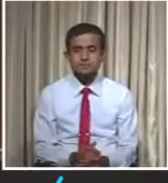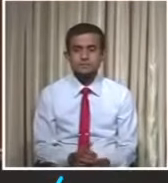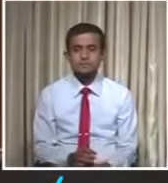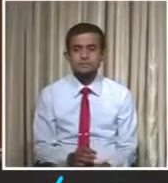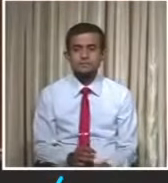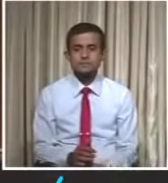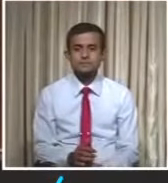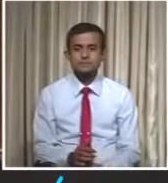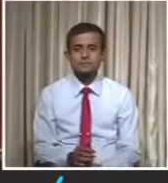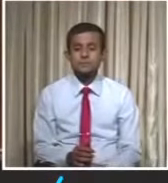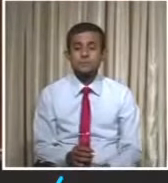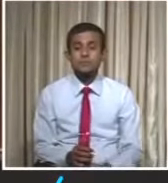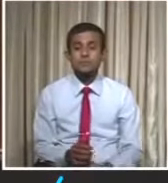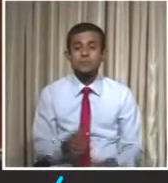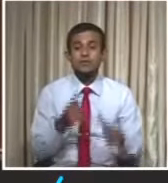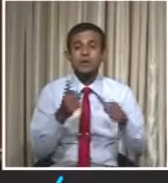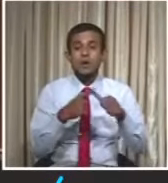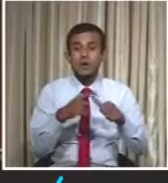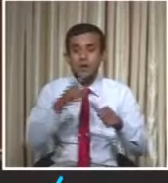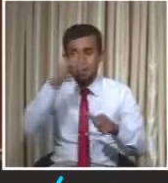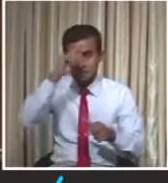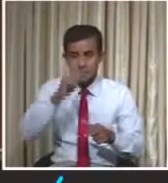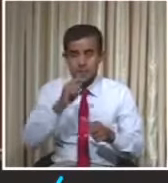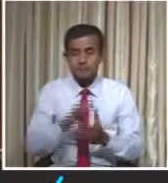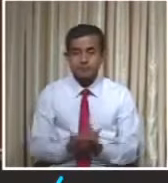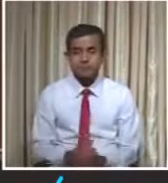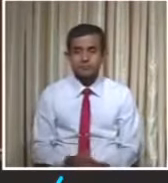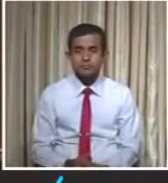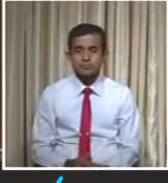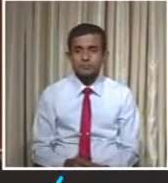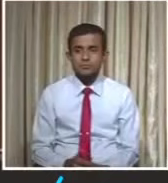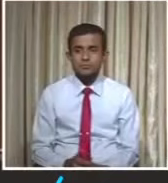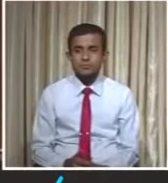ना ओ अलो अतुल मान तुम्हारे मुकुट क्या